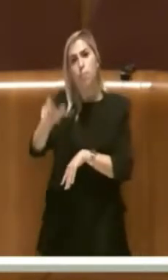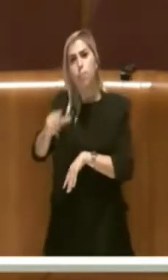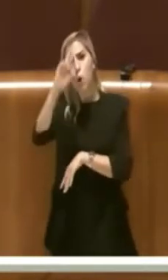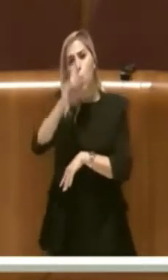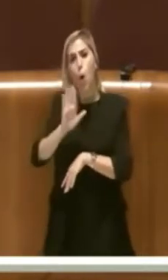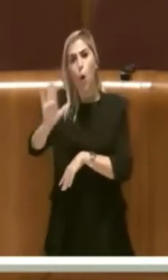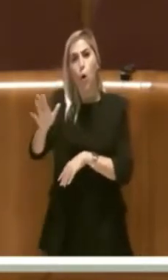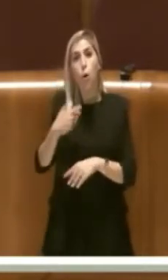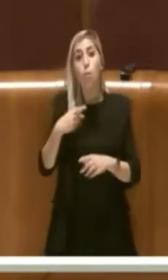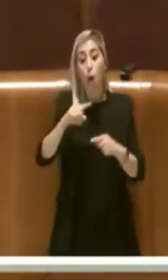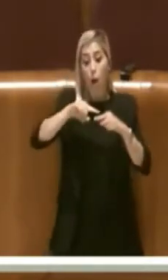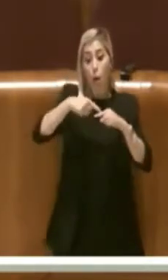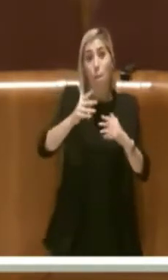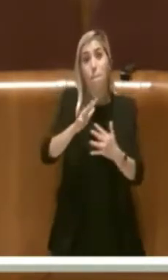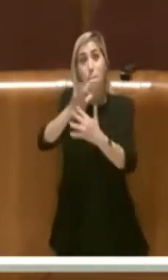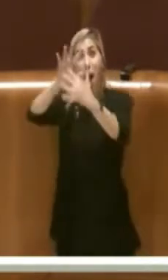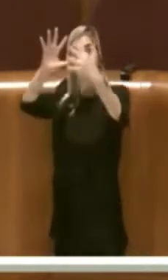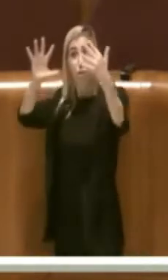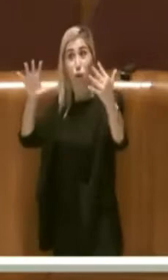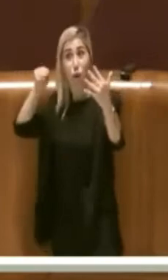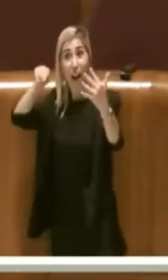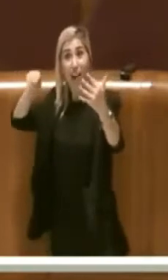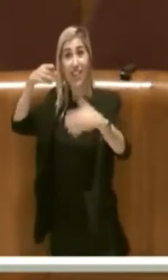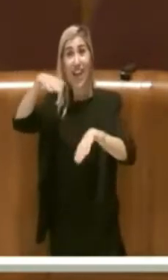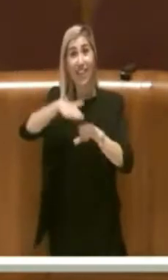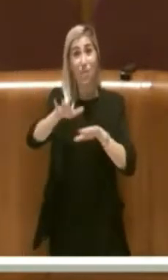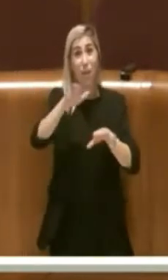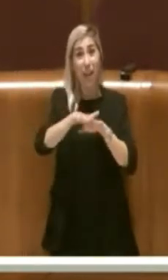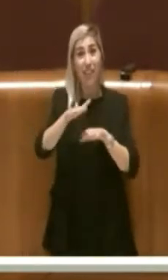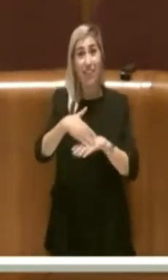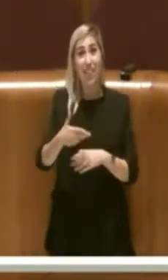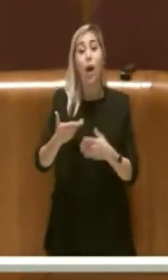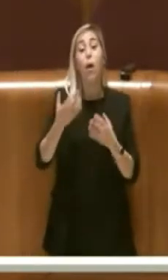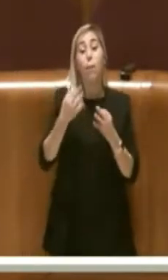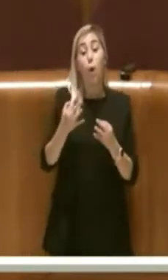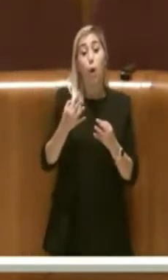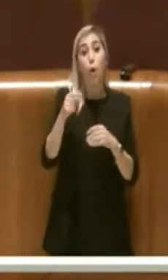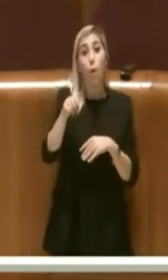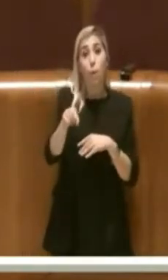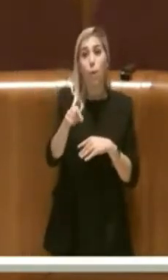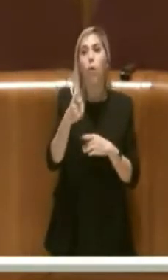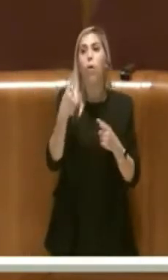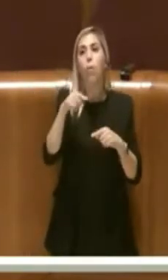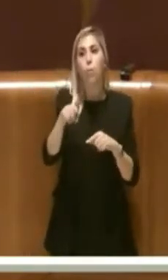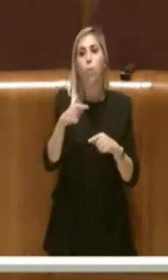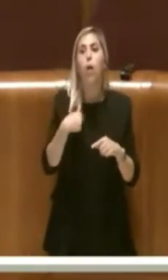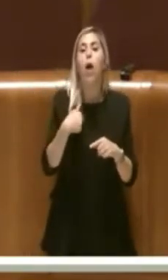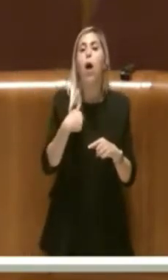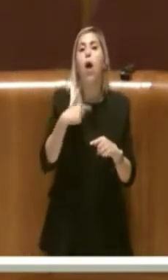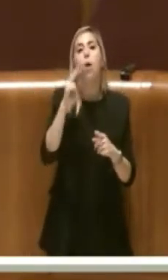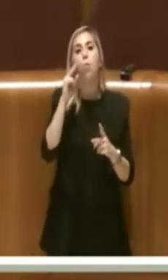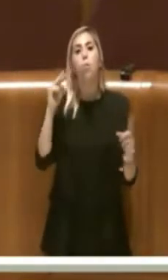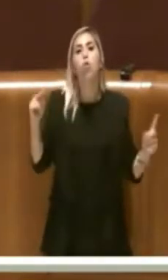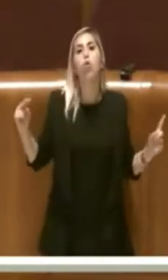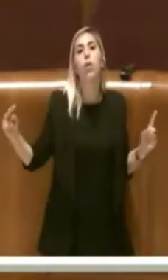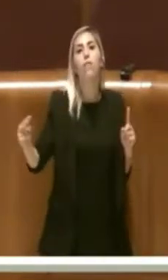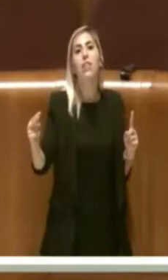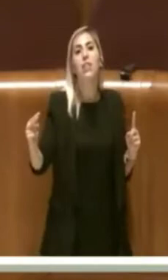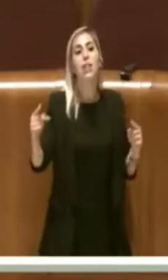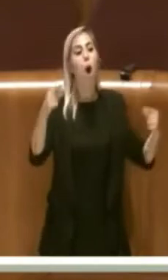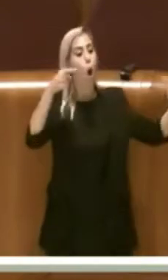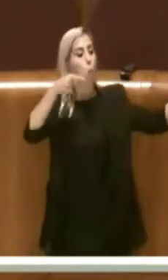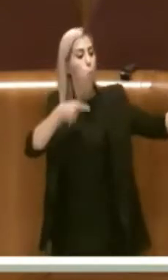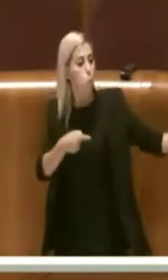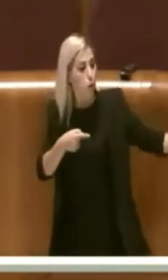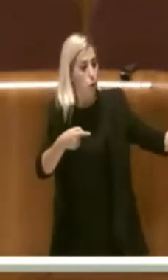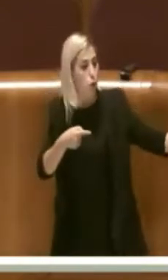alla visione di maggioranza sulla base di questa esperienza di consigliatura, ma anche un occhio alla visione di opposizione,